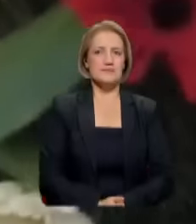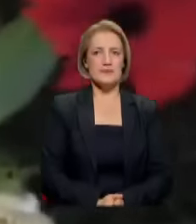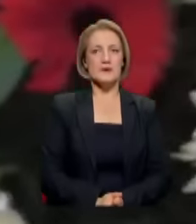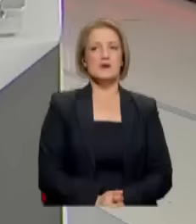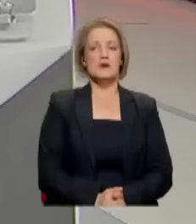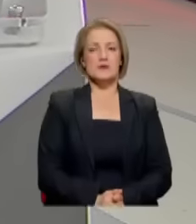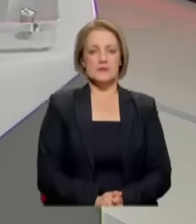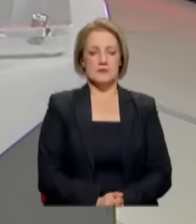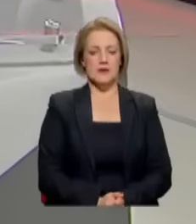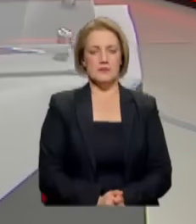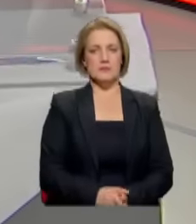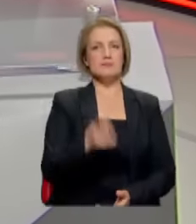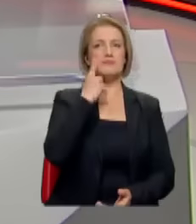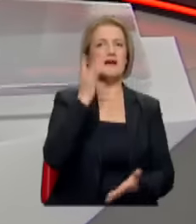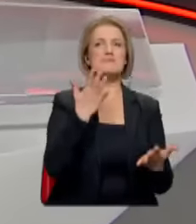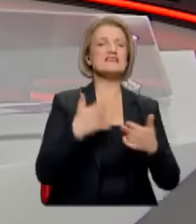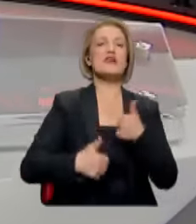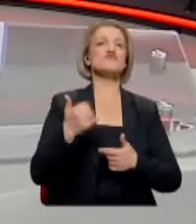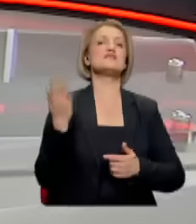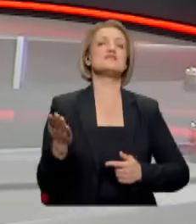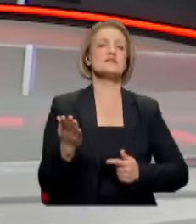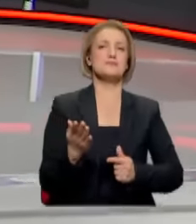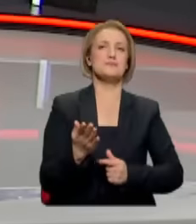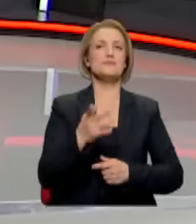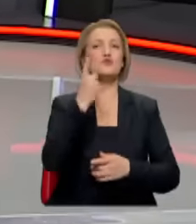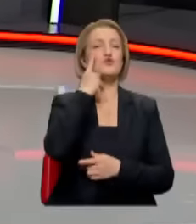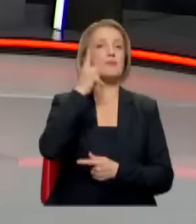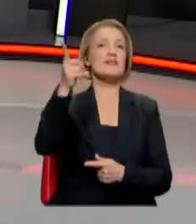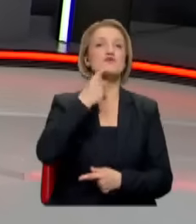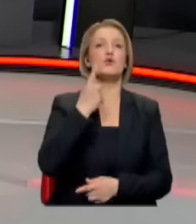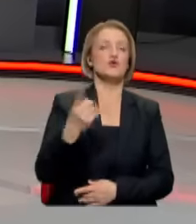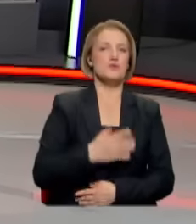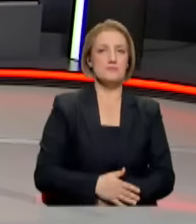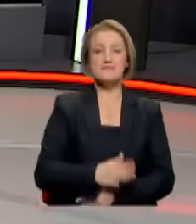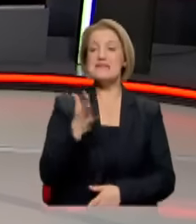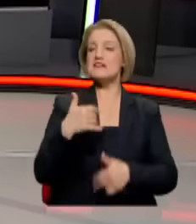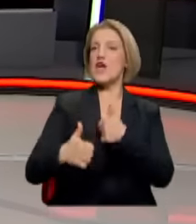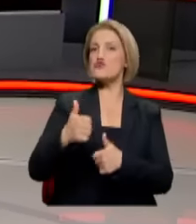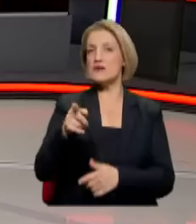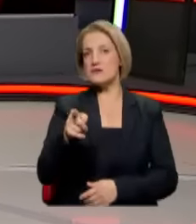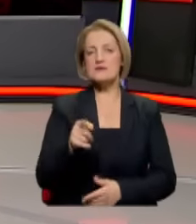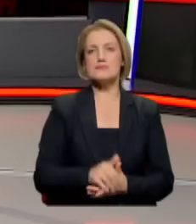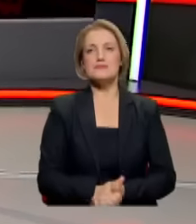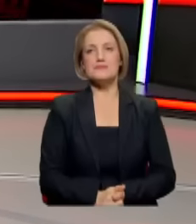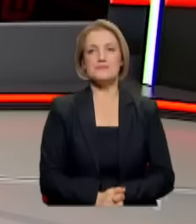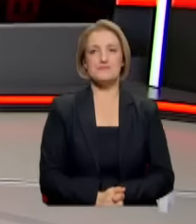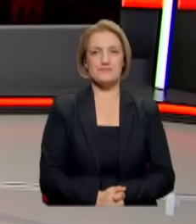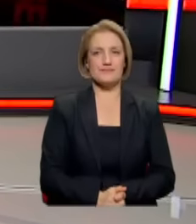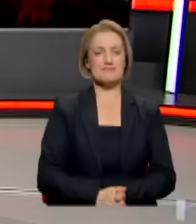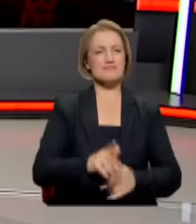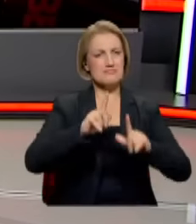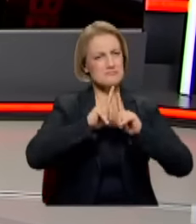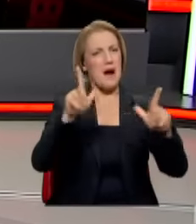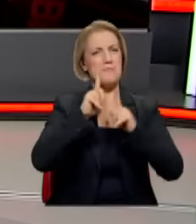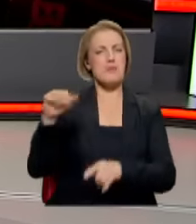geçti bakalım nasıl yarışacak hükümete söylüyorum nasıl yarışacak slogan